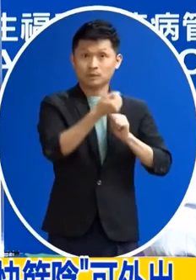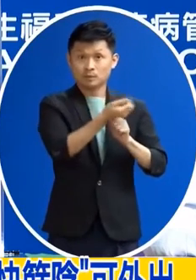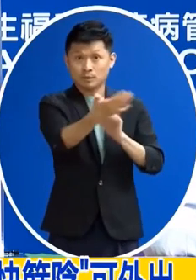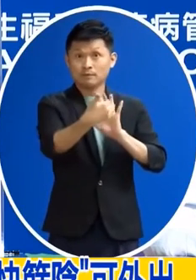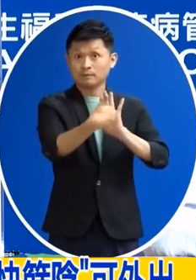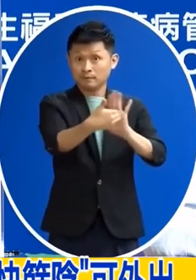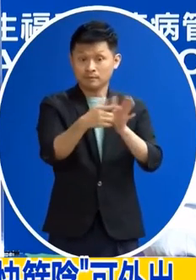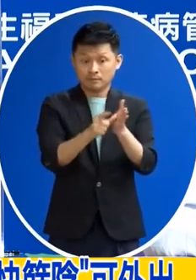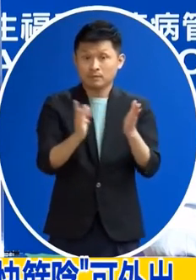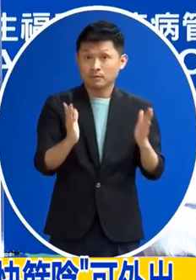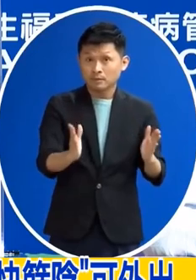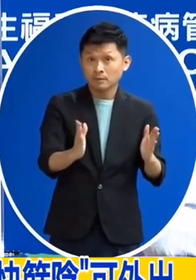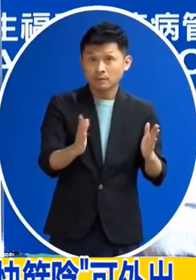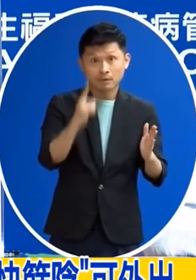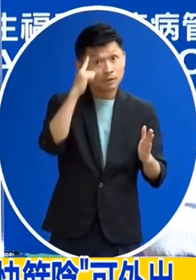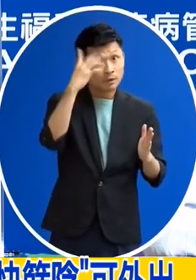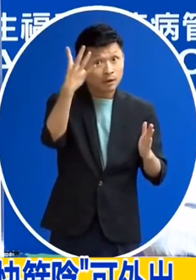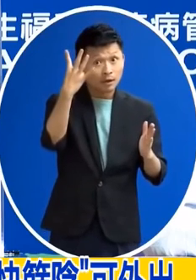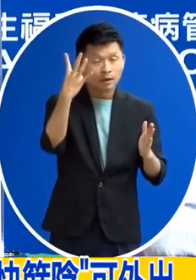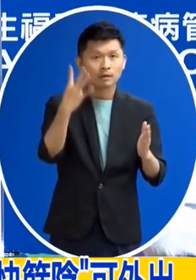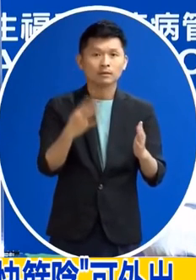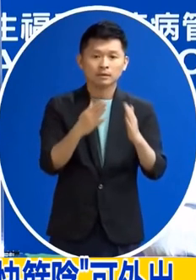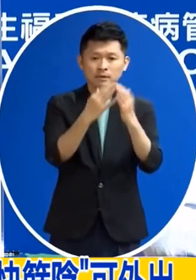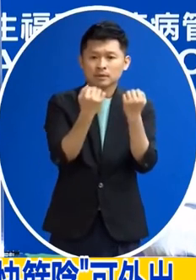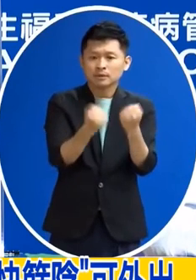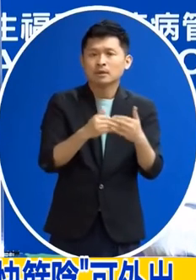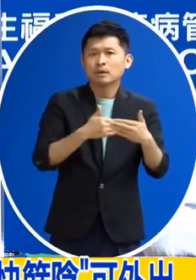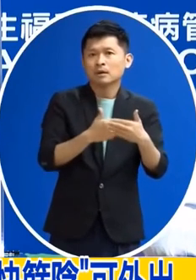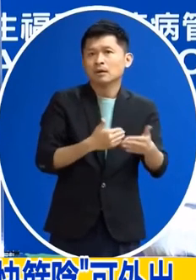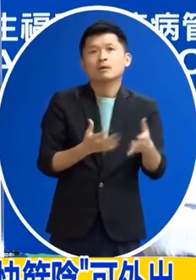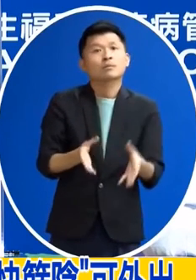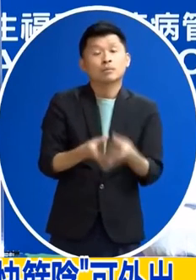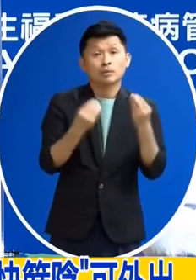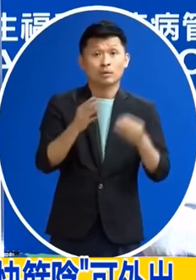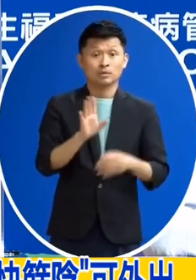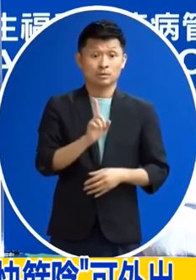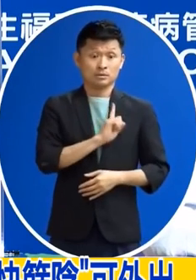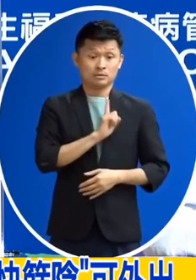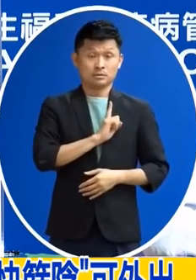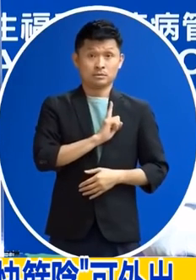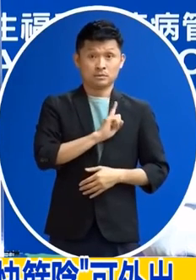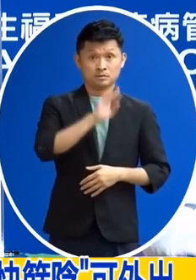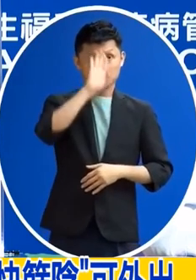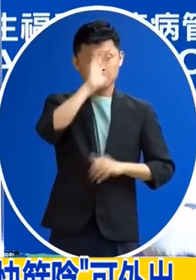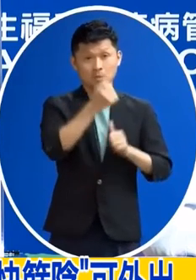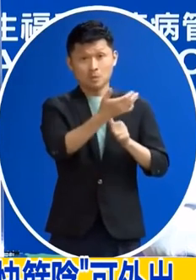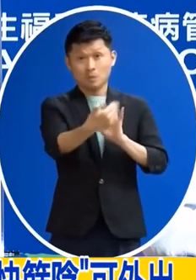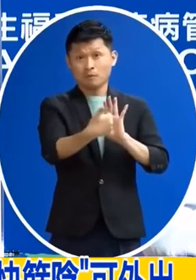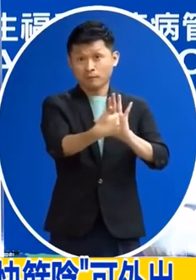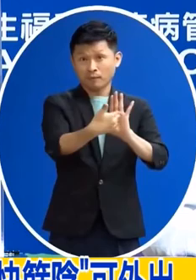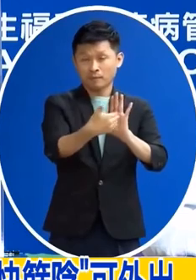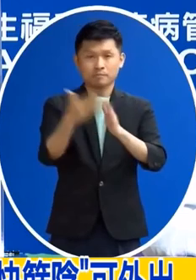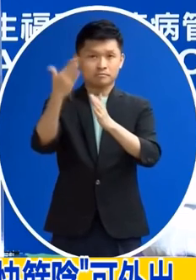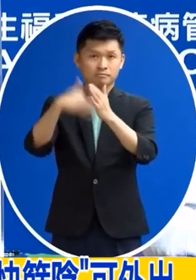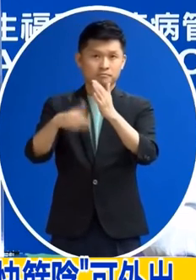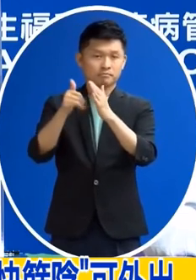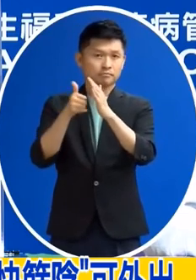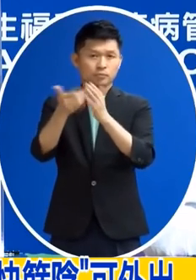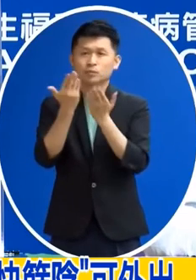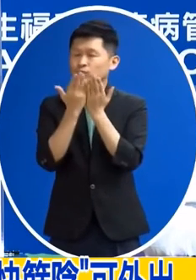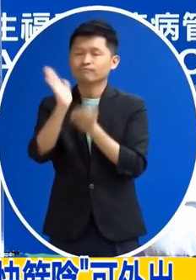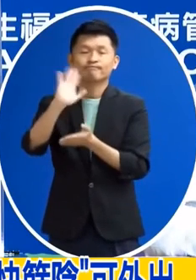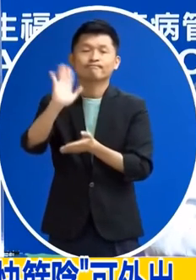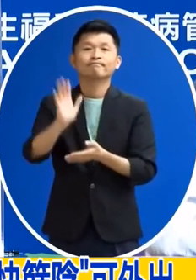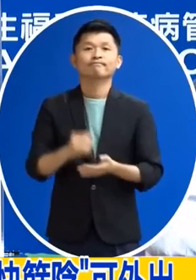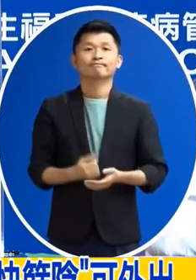间当然没有做这种所谓的居家隔离，但是在自主防疫期间那还是不到学校上课为原